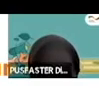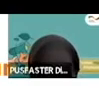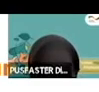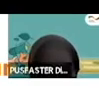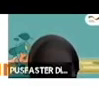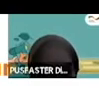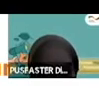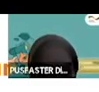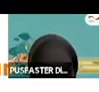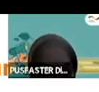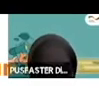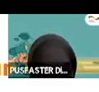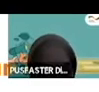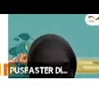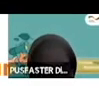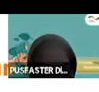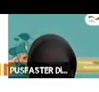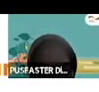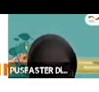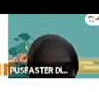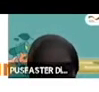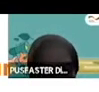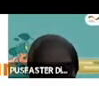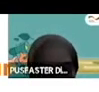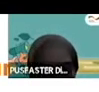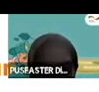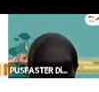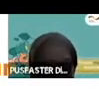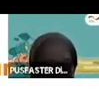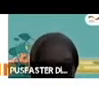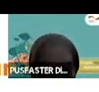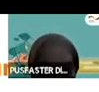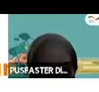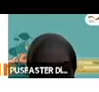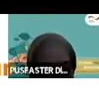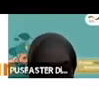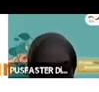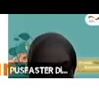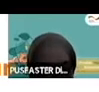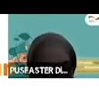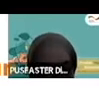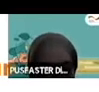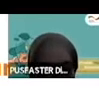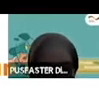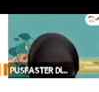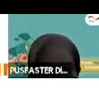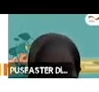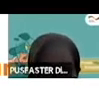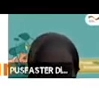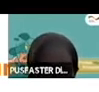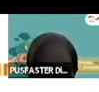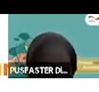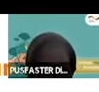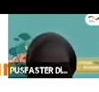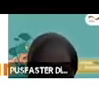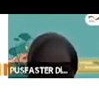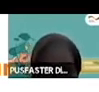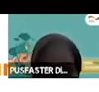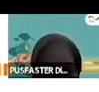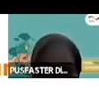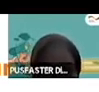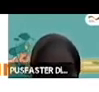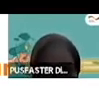Bagaimana peran Pranata melakukan pengawasan dari instrumen dan sepertiga apalagi susah lagi karena kita belum menyampaikan